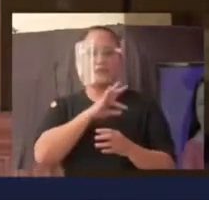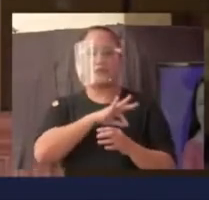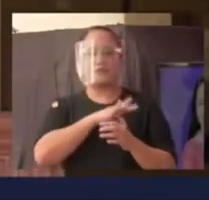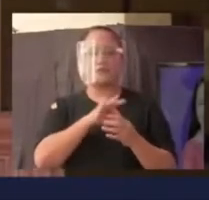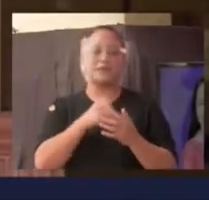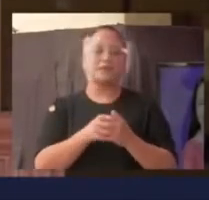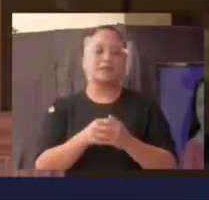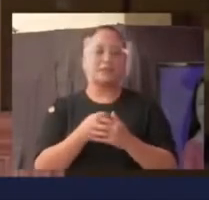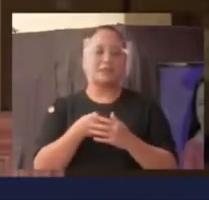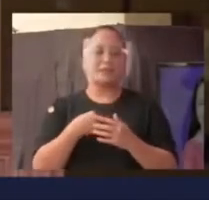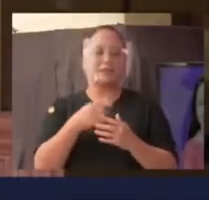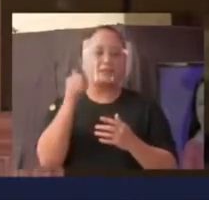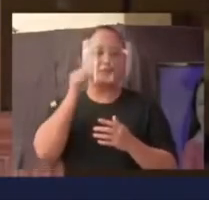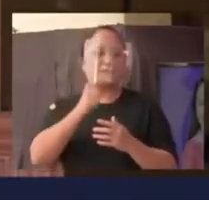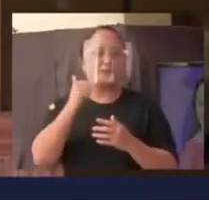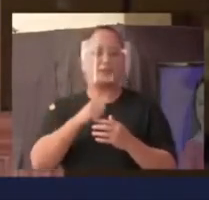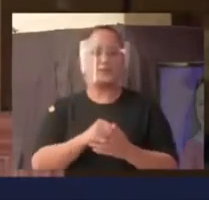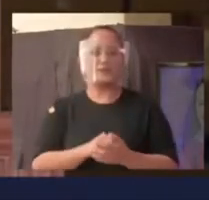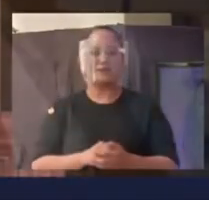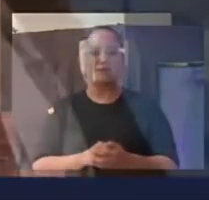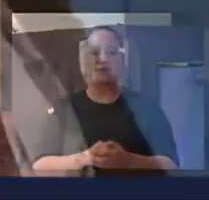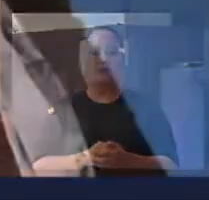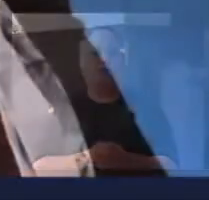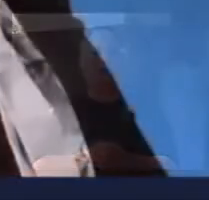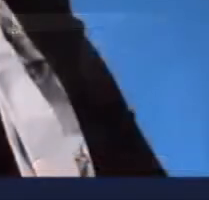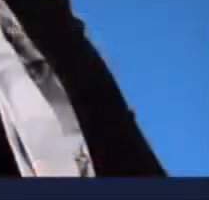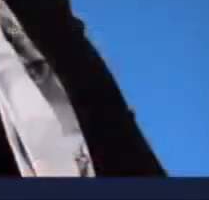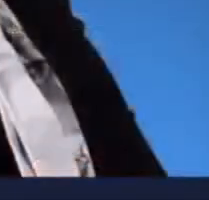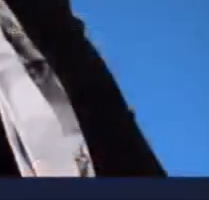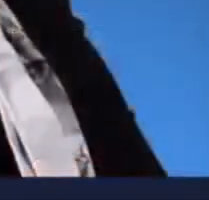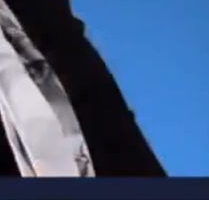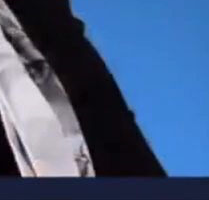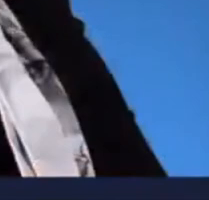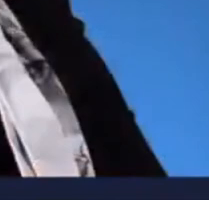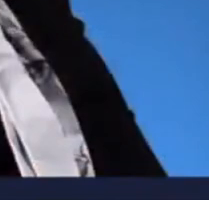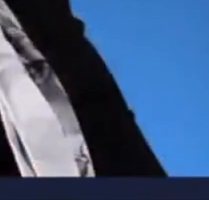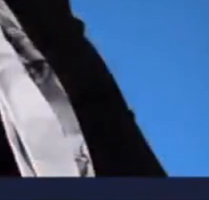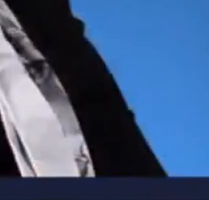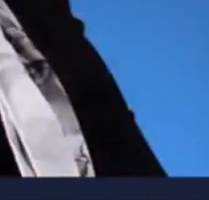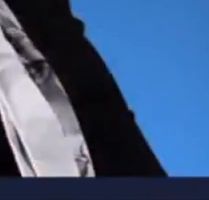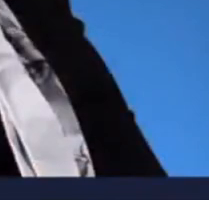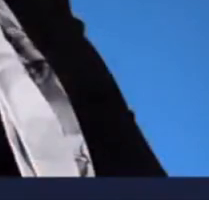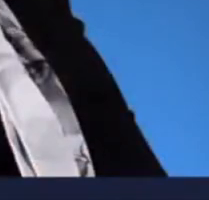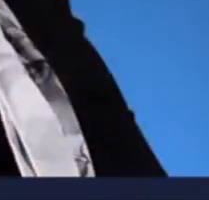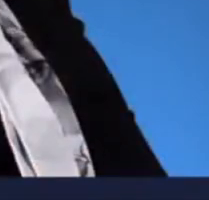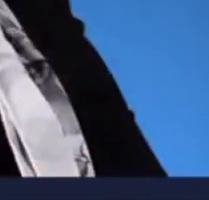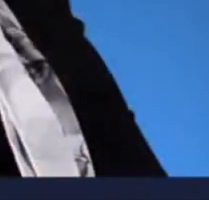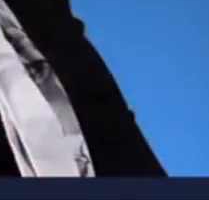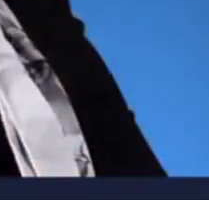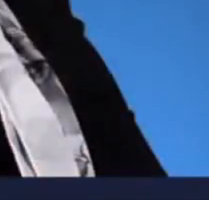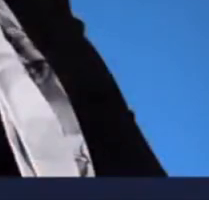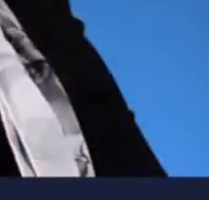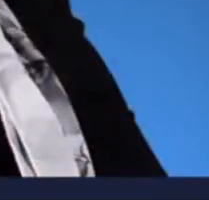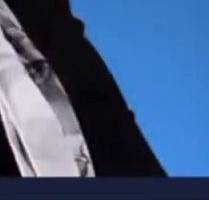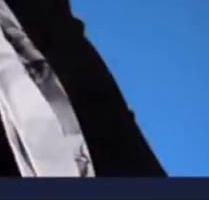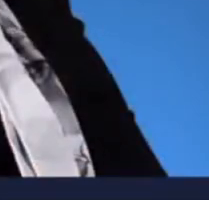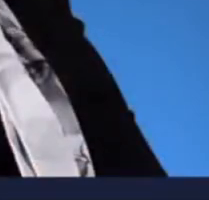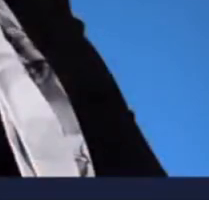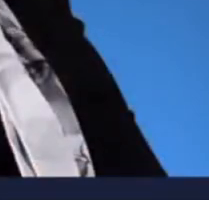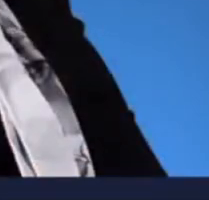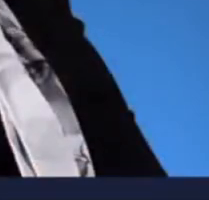kababaihan. Si Senator Laila De Lima ng Liberal Party, ang tanging dahilan kung bakit siya nasa